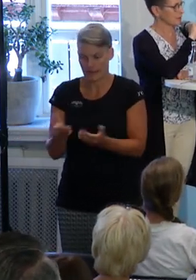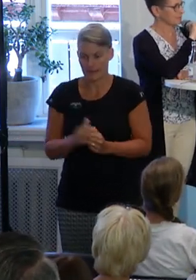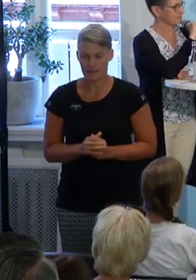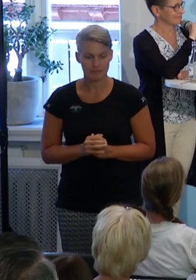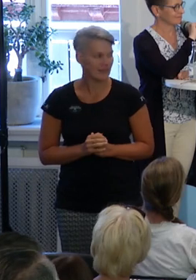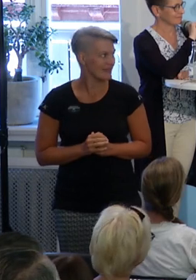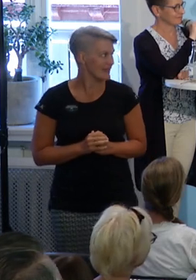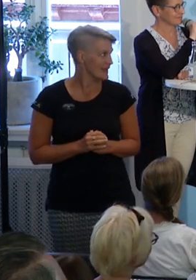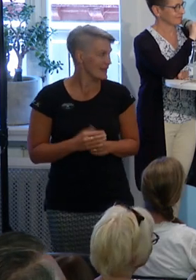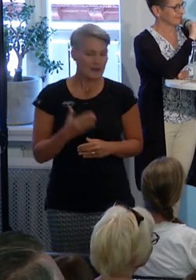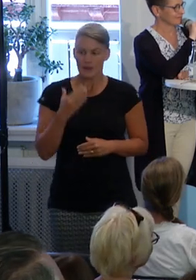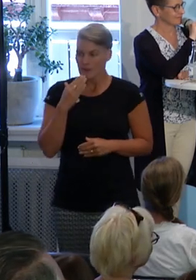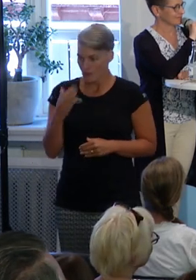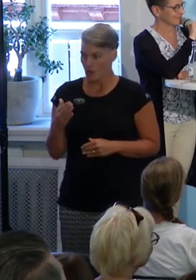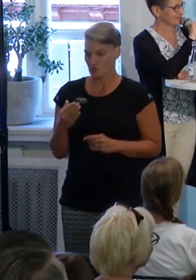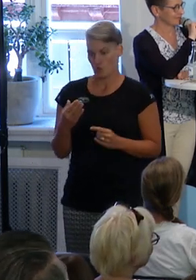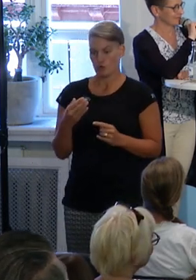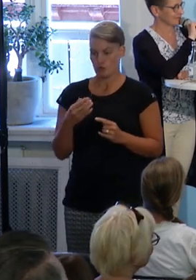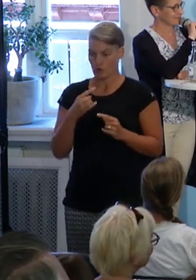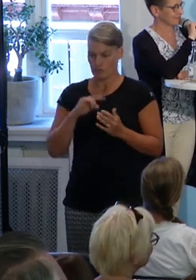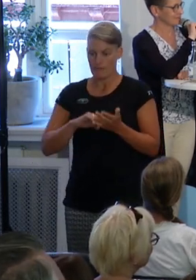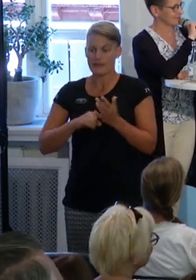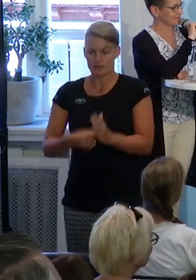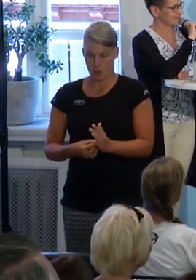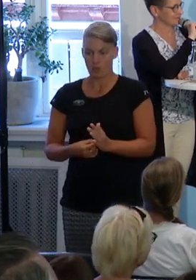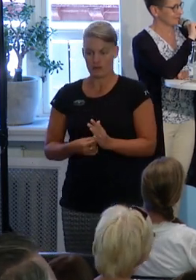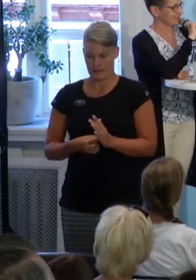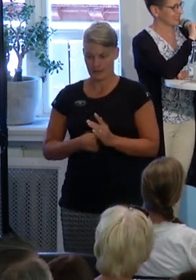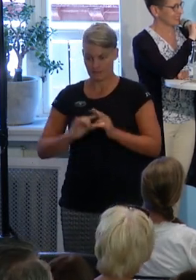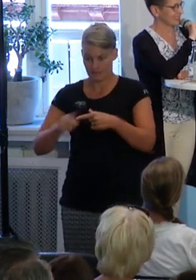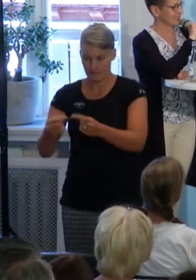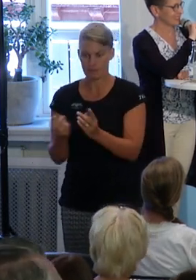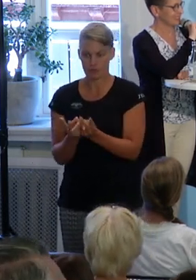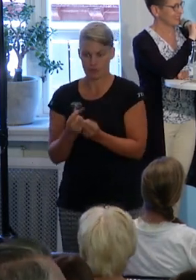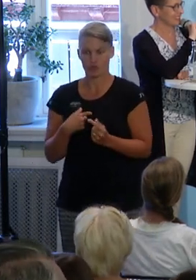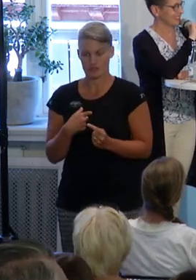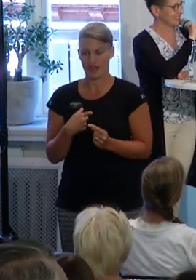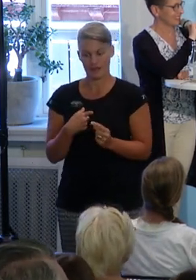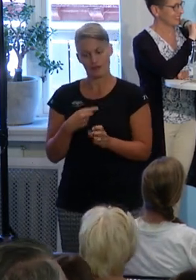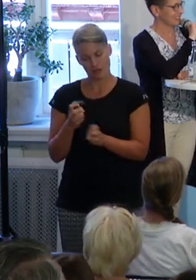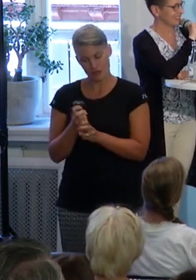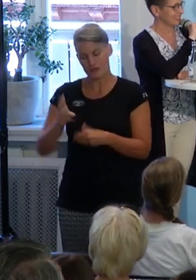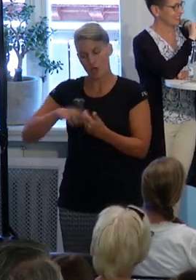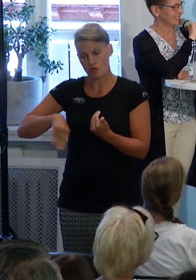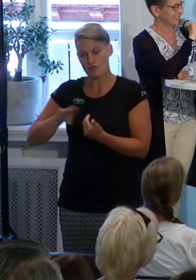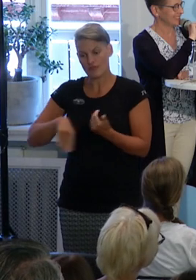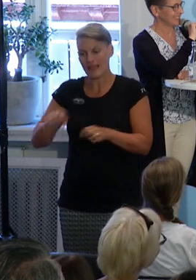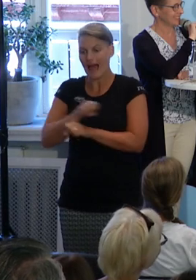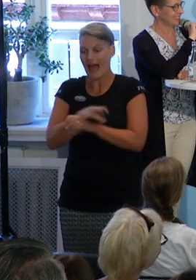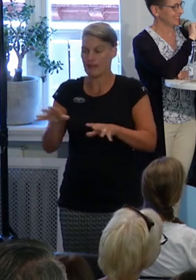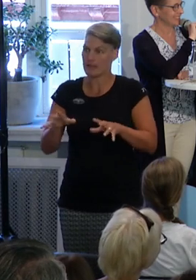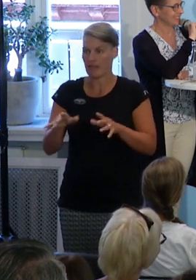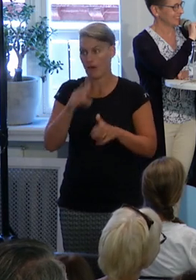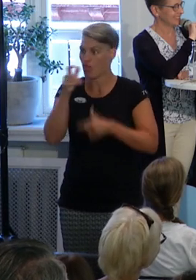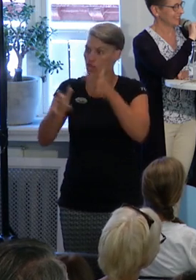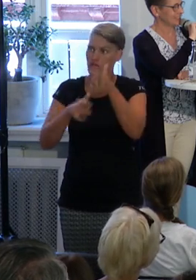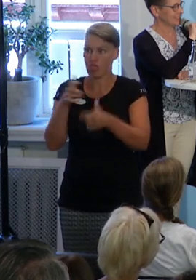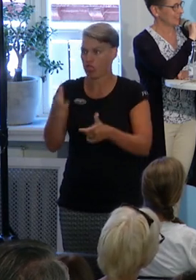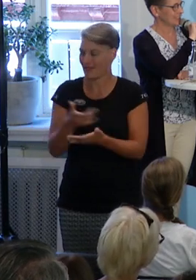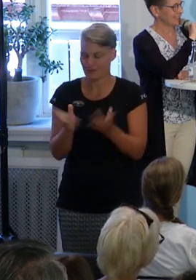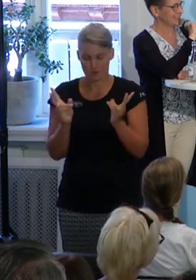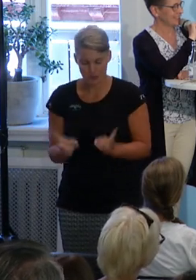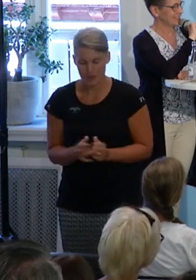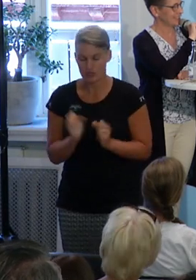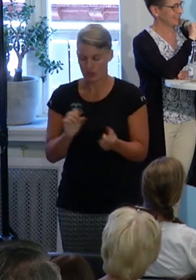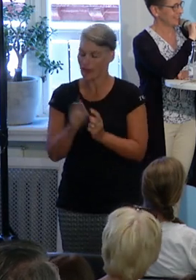att du understryker konkretionen, för jag ska fram till klockan 13:15 göra mitt yttersta för att vi ska undvika allmänna fluffigheter i den här diskussionen, utan det ska